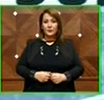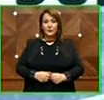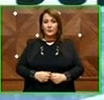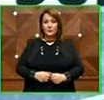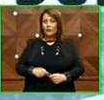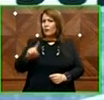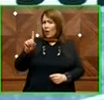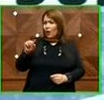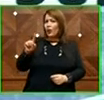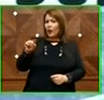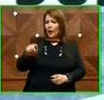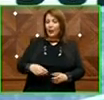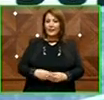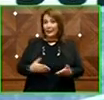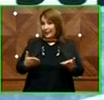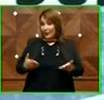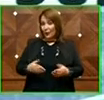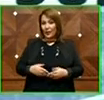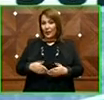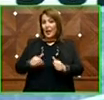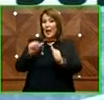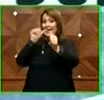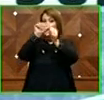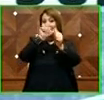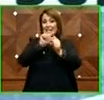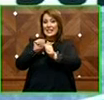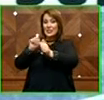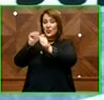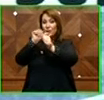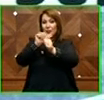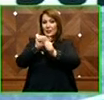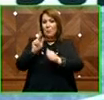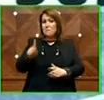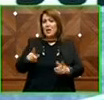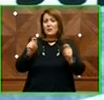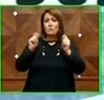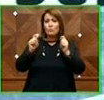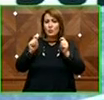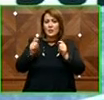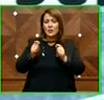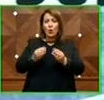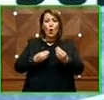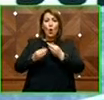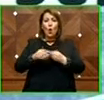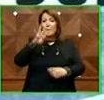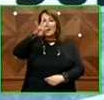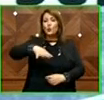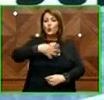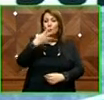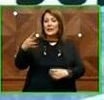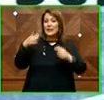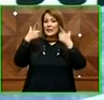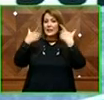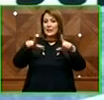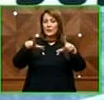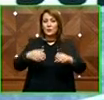منها إذن تتوزع بين الأحزاب والقوائم المستقلة. ففيما